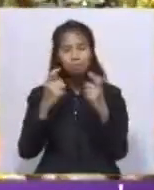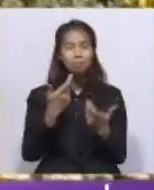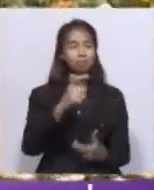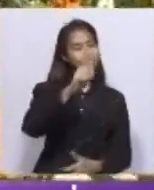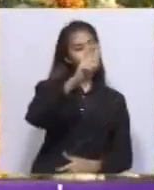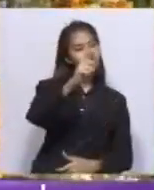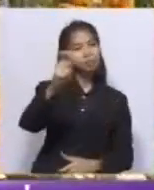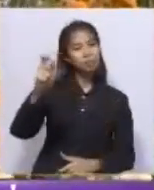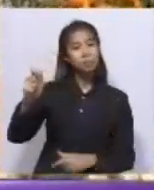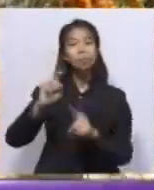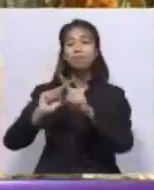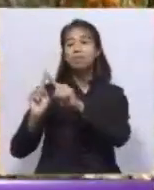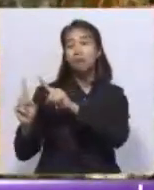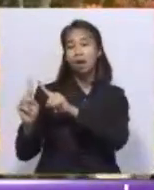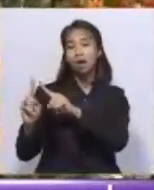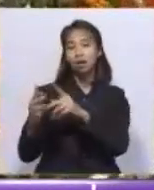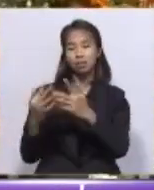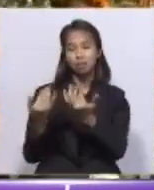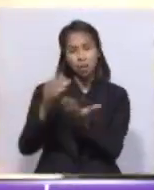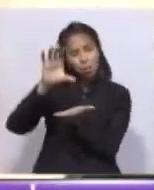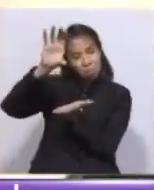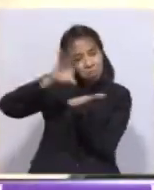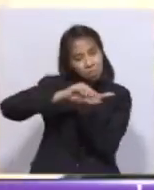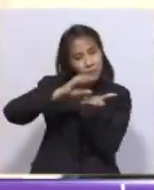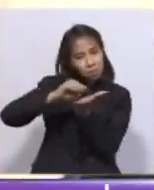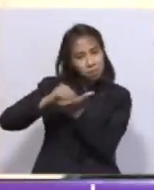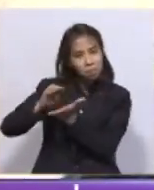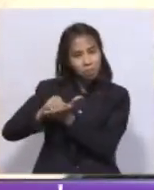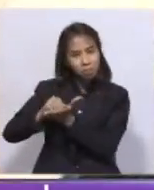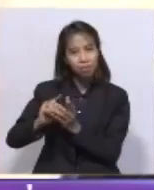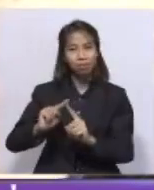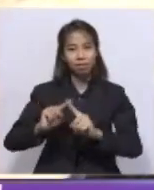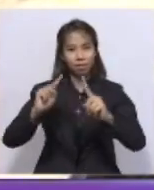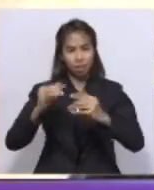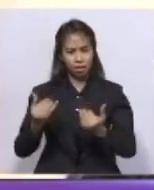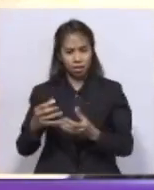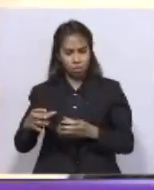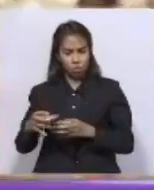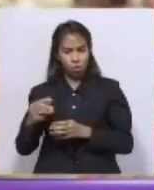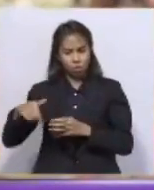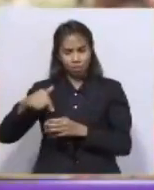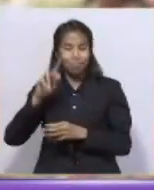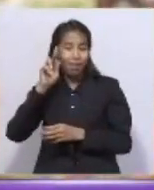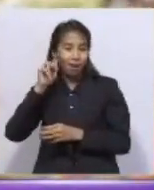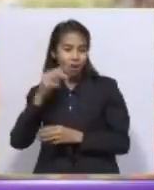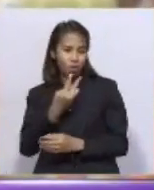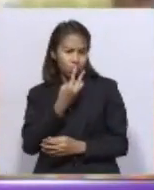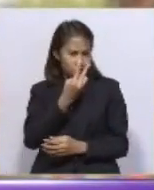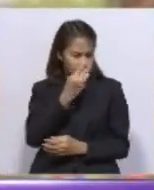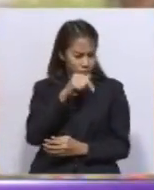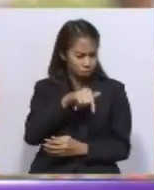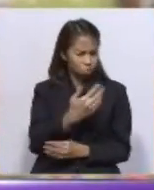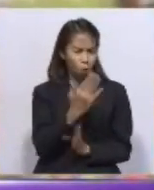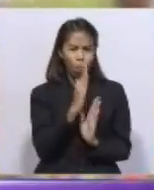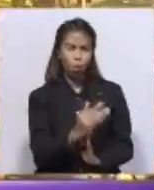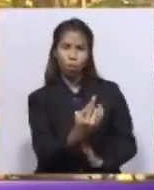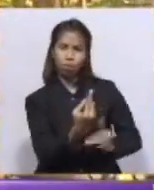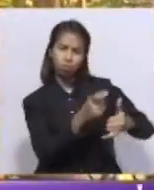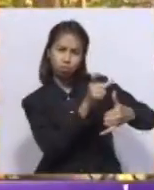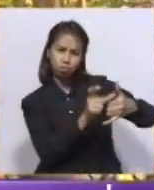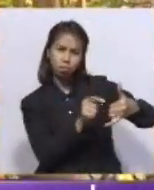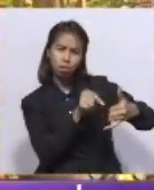พท์มือถือในการบันทึกภาพความทรงจำที่ประทับใจแต่ผมและทีมงานครับก็ได้มีโอกาสพบกับประชาชนท่านหนึ่งนะครับ